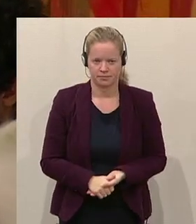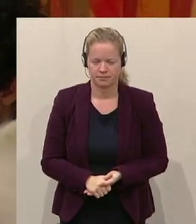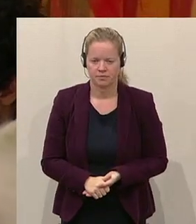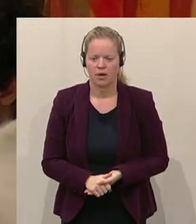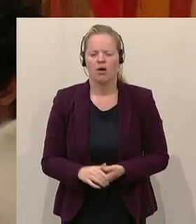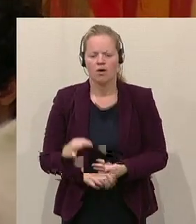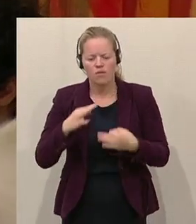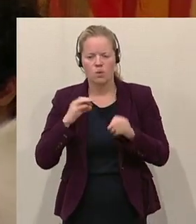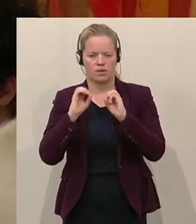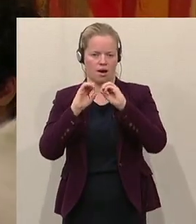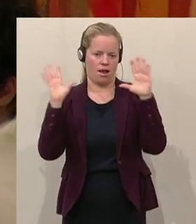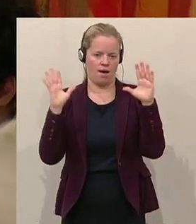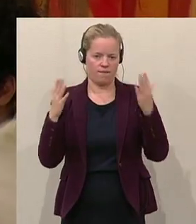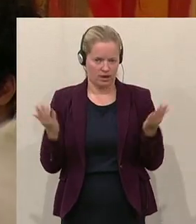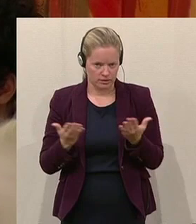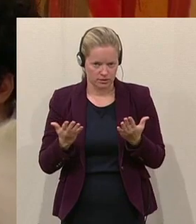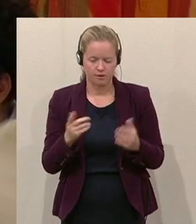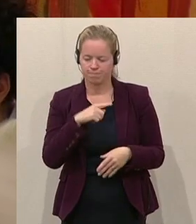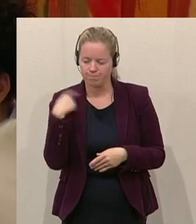ist, glaube ich, klar,